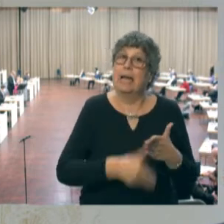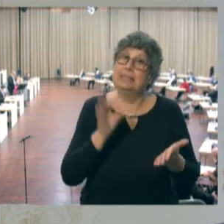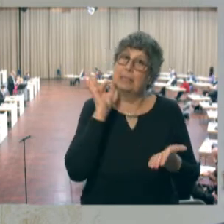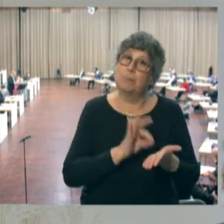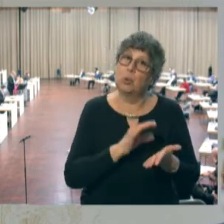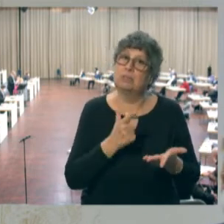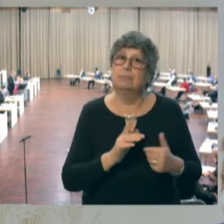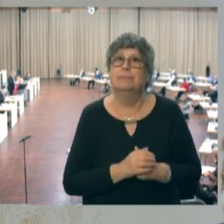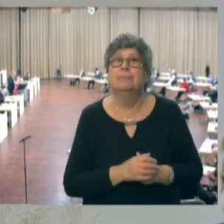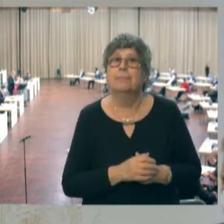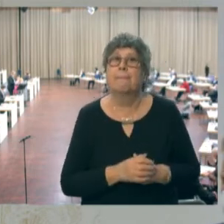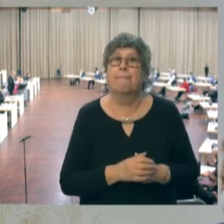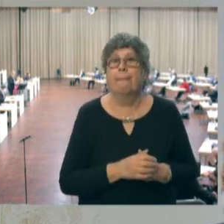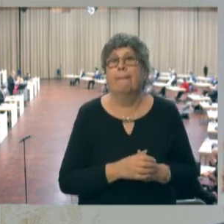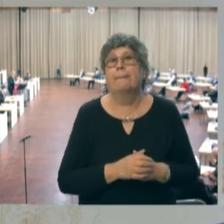meine sehr verehrten Damen und Herren,